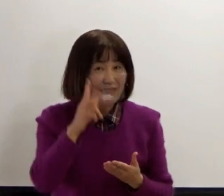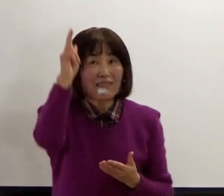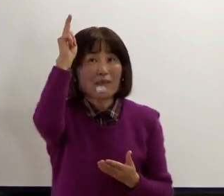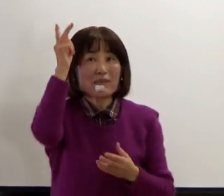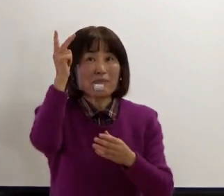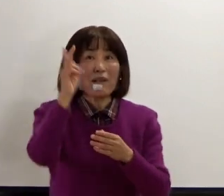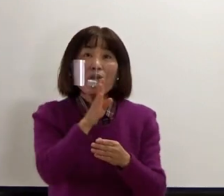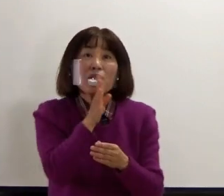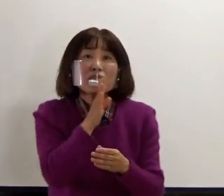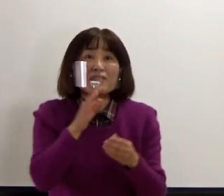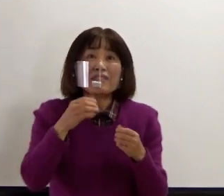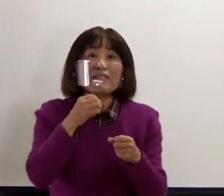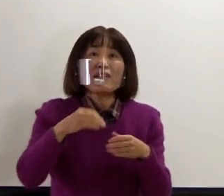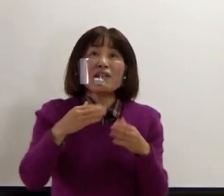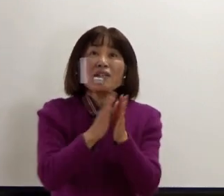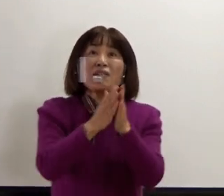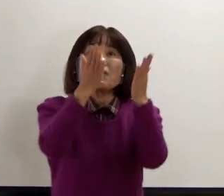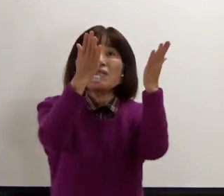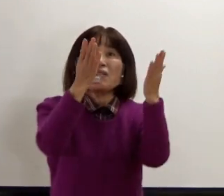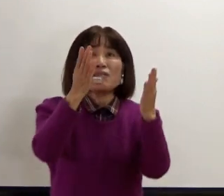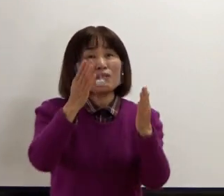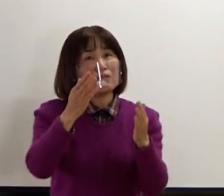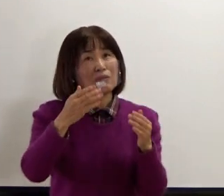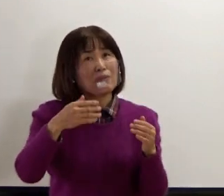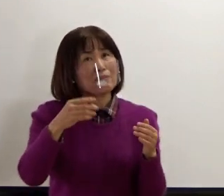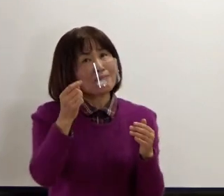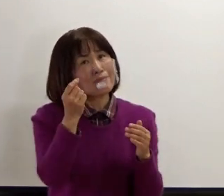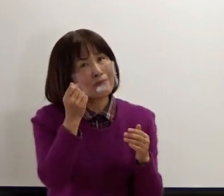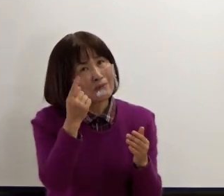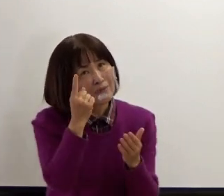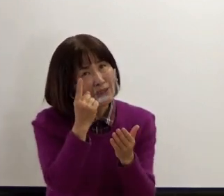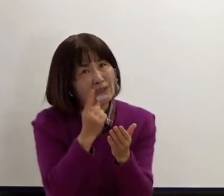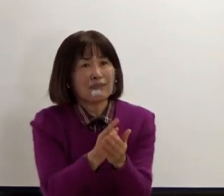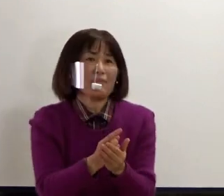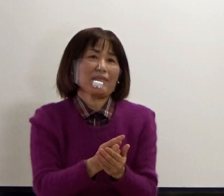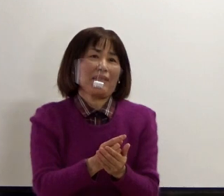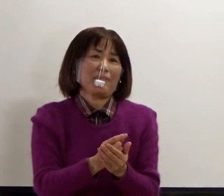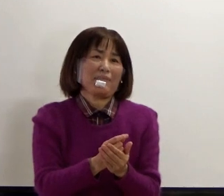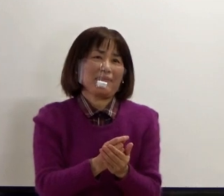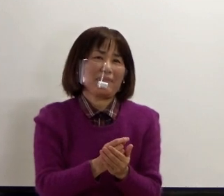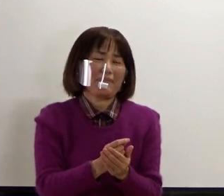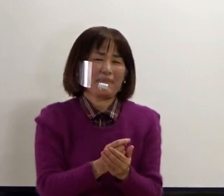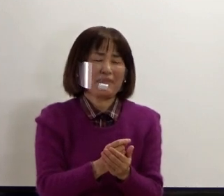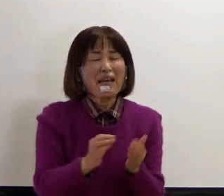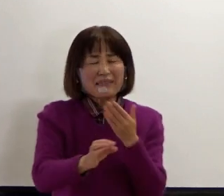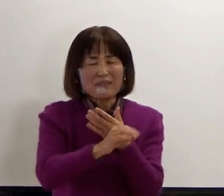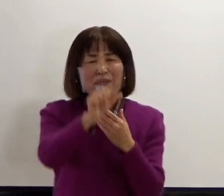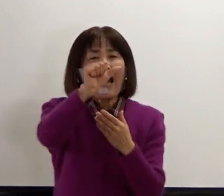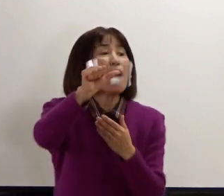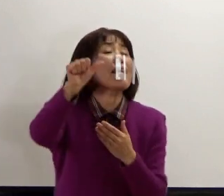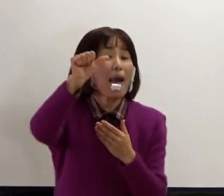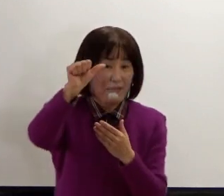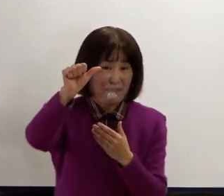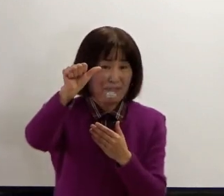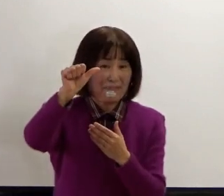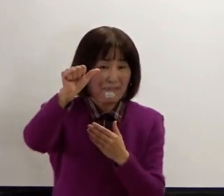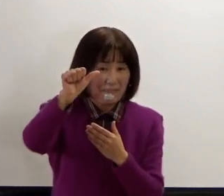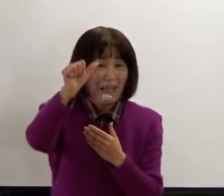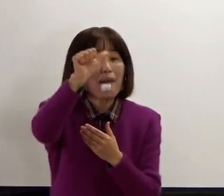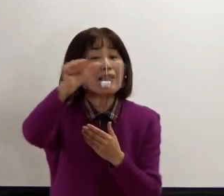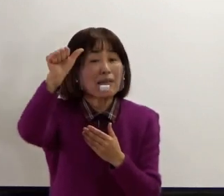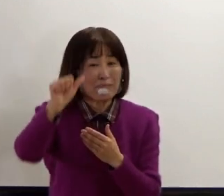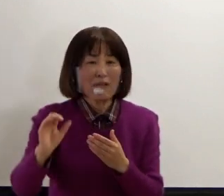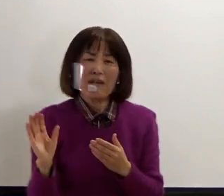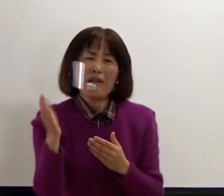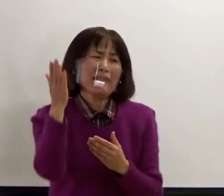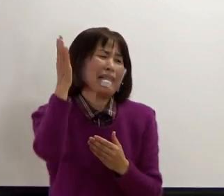とこのサラの話、彼らもそうでしたよね。もう高齢でもう子供が与えられないという時にイ